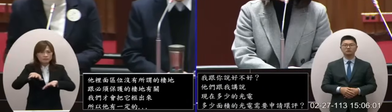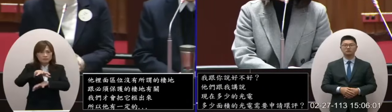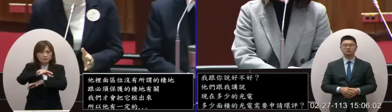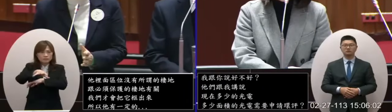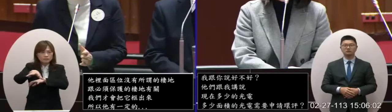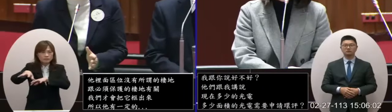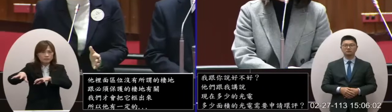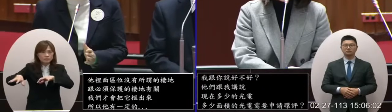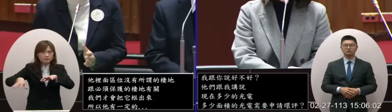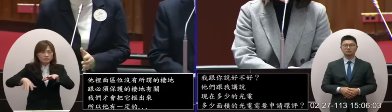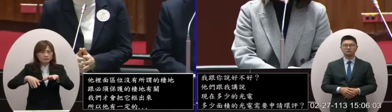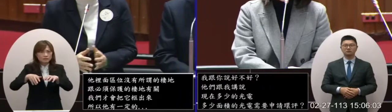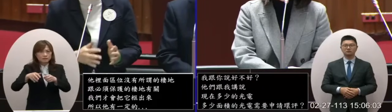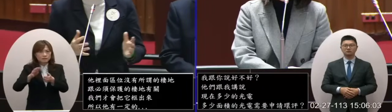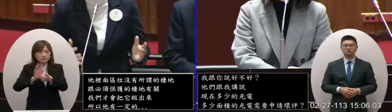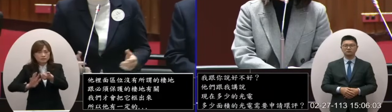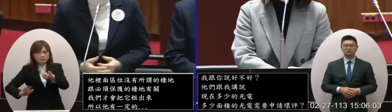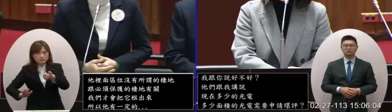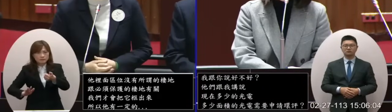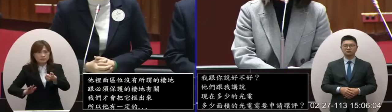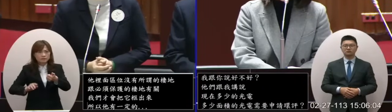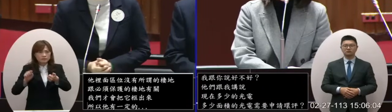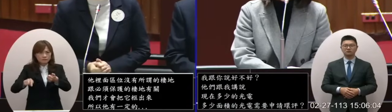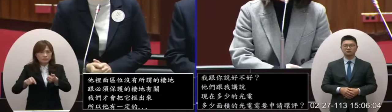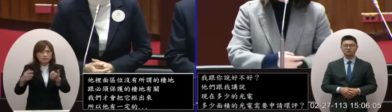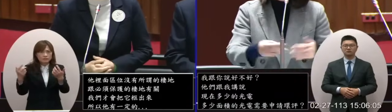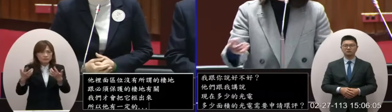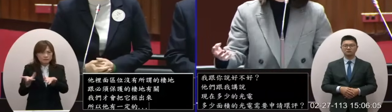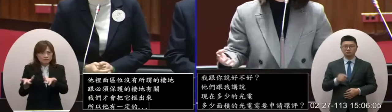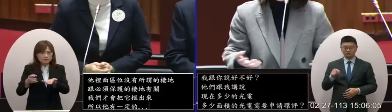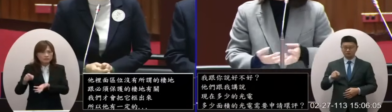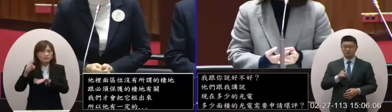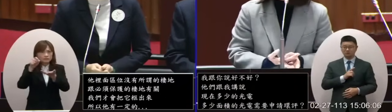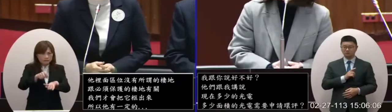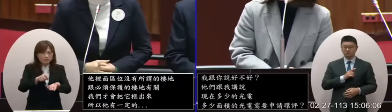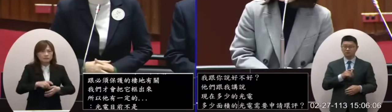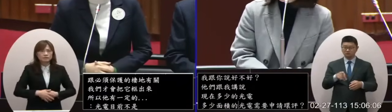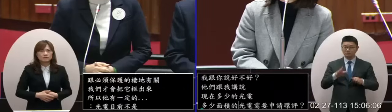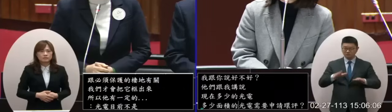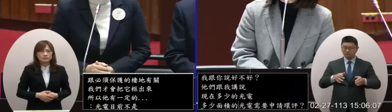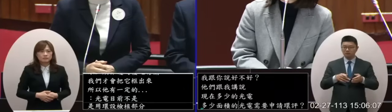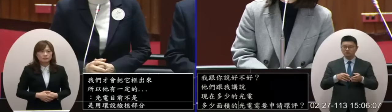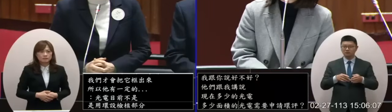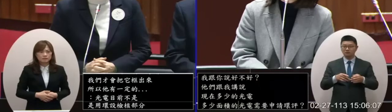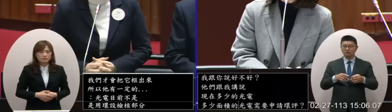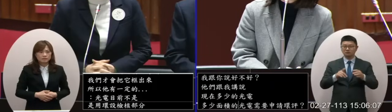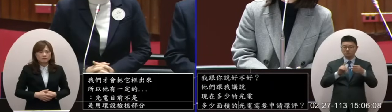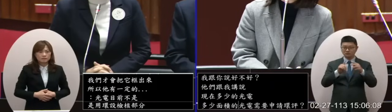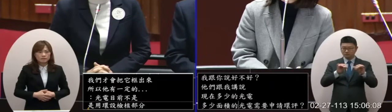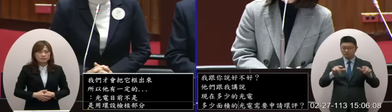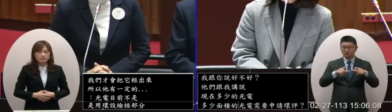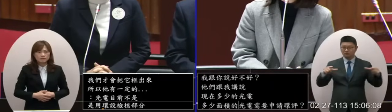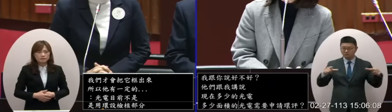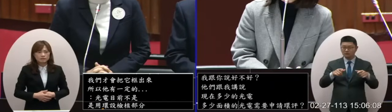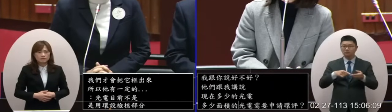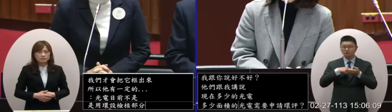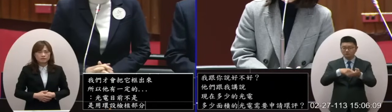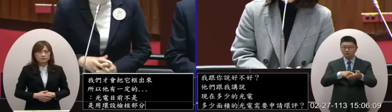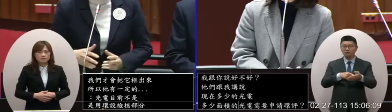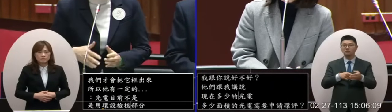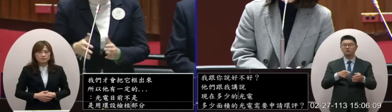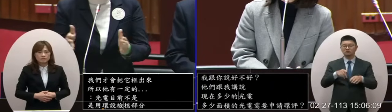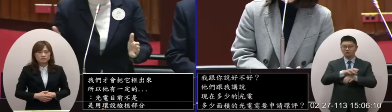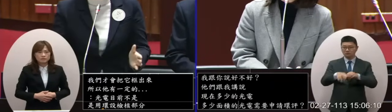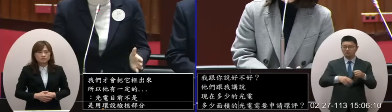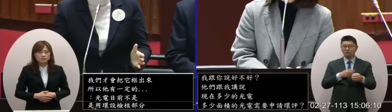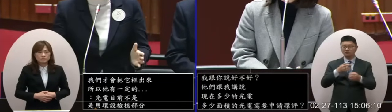对环境的影响相对跟社工厂本来就不太一样。 多少的面积需要申请环社？